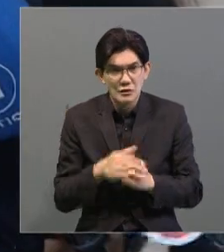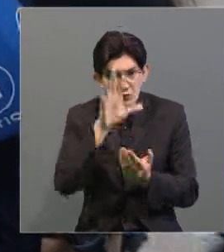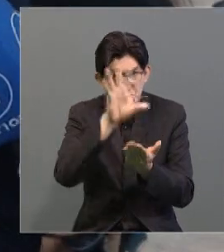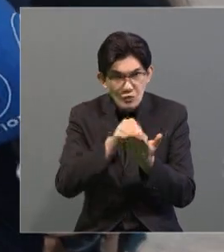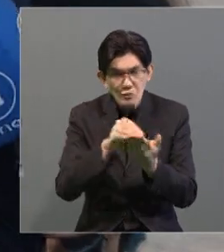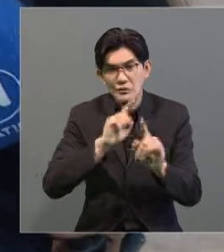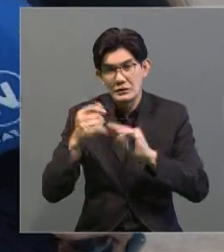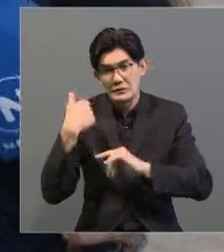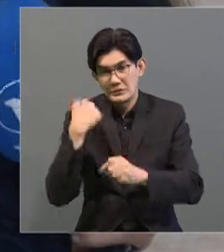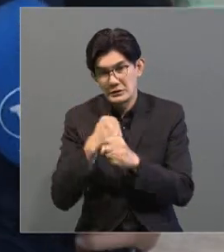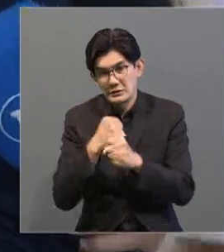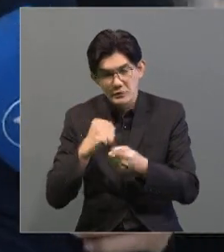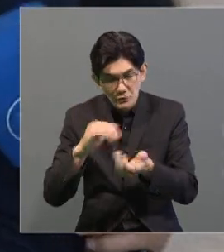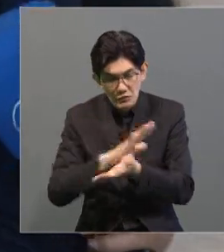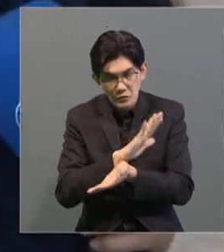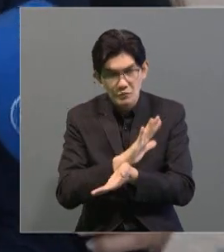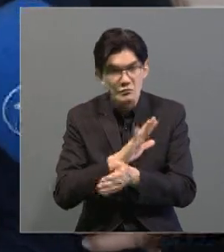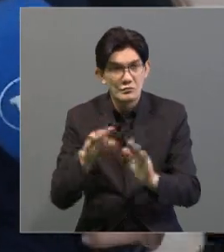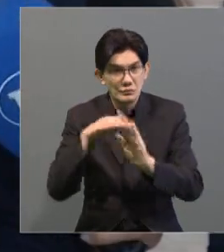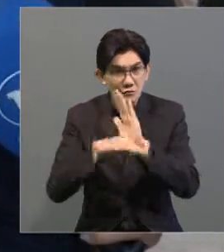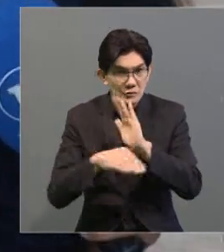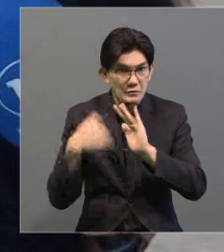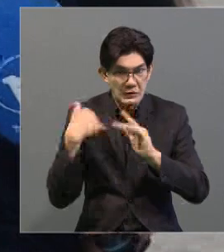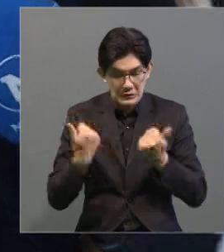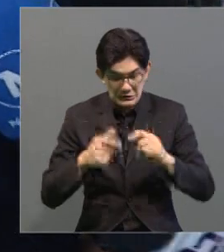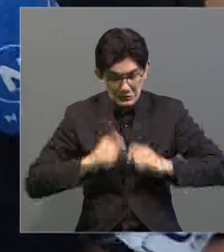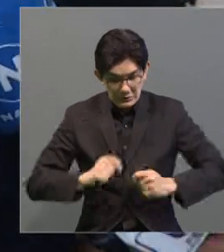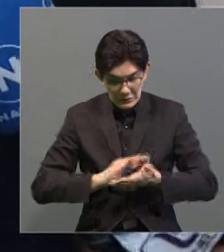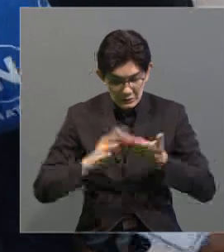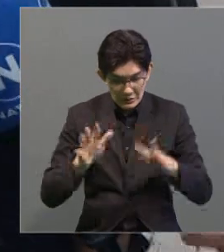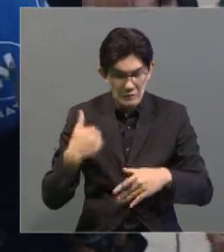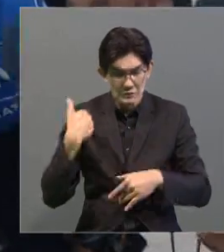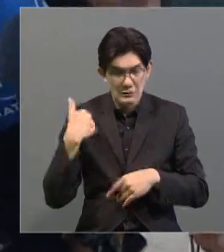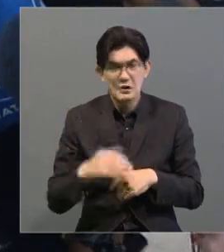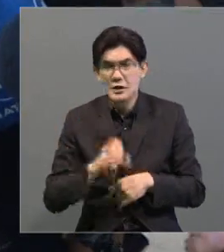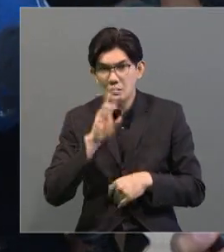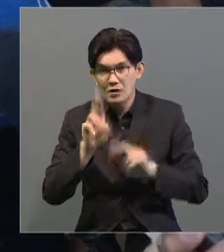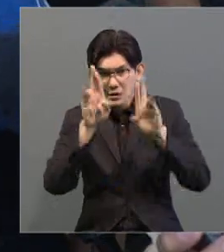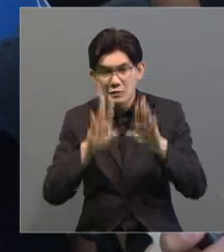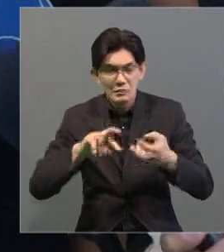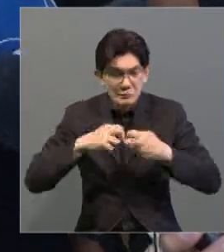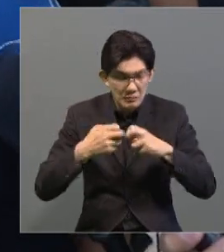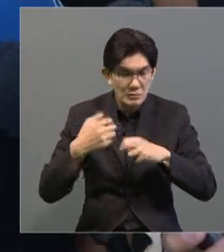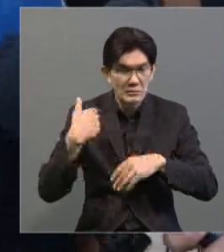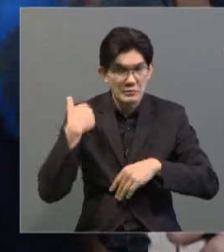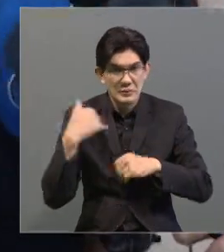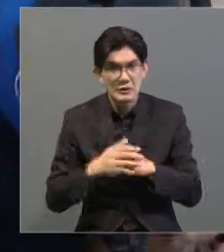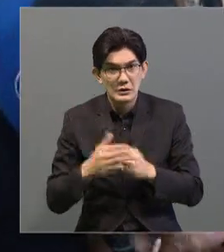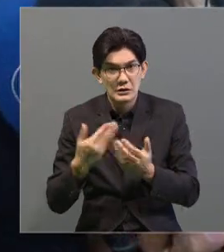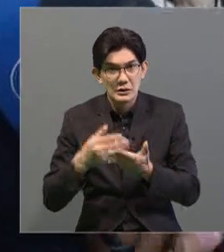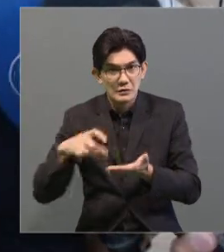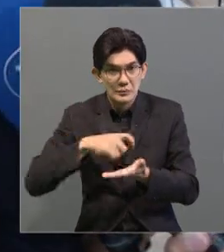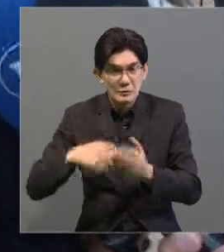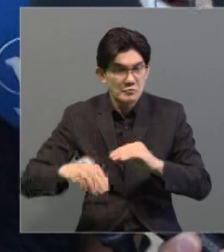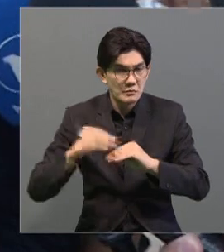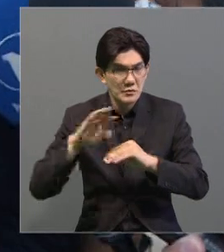รอกข้อมูลต่างๆค่ะจนครบกระบวนการแล้วก็บอกว่าตอนนี้อนุมัติแล้วค่ะแต่ต่อมาบอกว่าระบบมีปัญหาค่ะต้องโอนเงิน